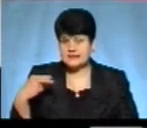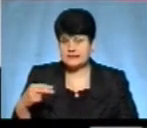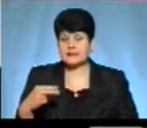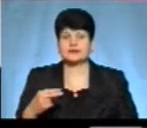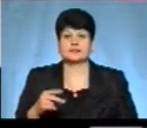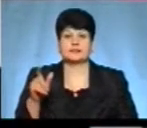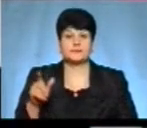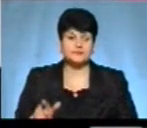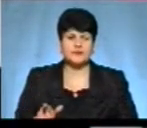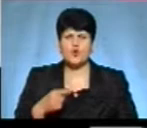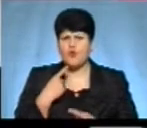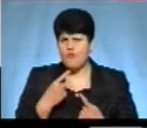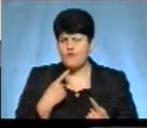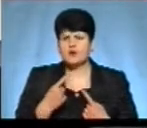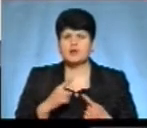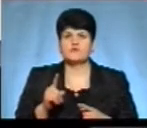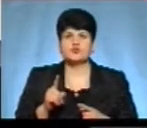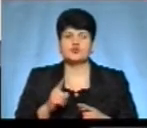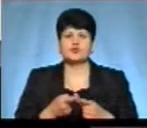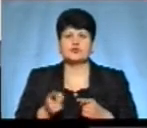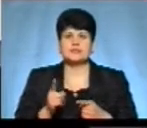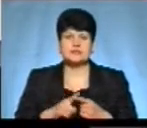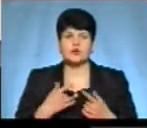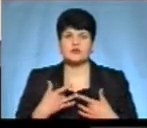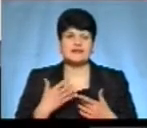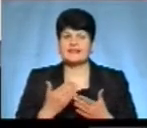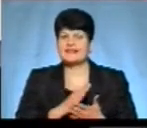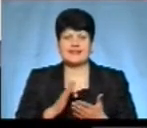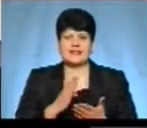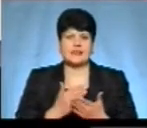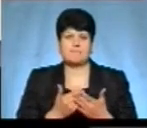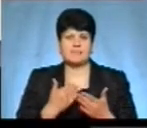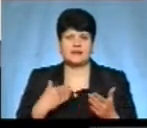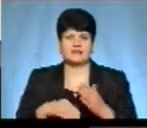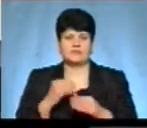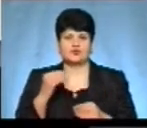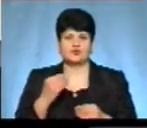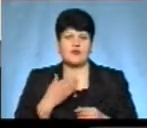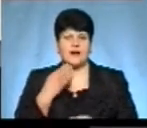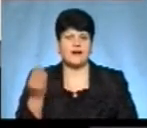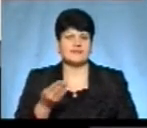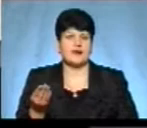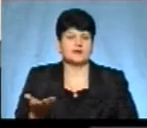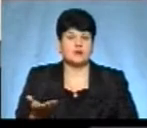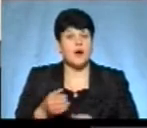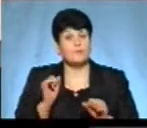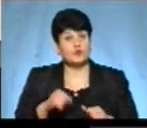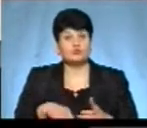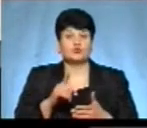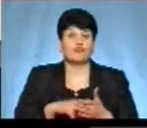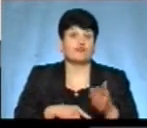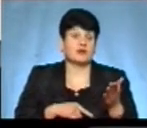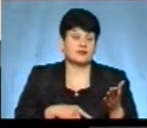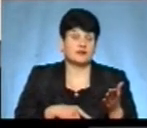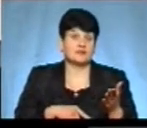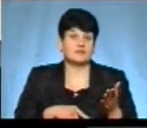декілька разів говорив про, що даний концерт не є передвиборчою агітацією. Так? Але чи можемо ми довіряти кандидату в президенти, який є суб'єктом